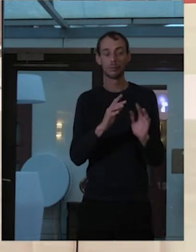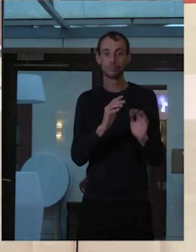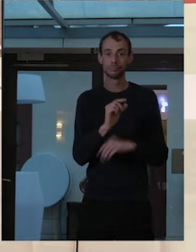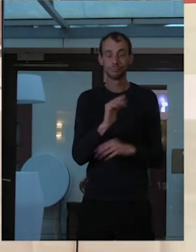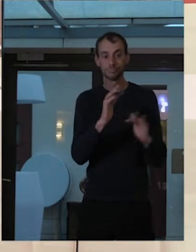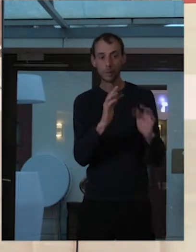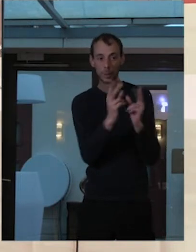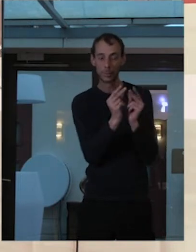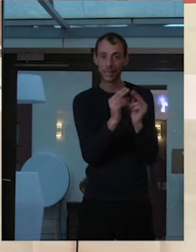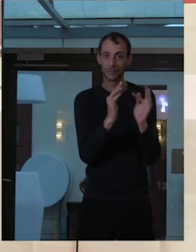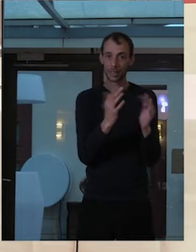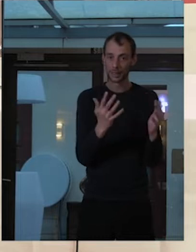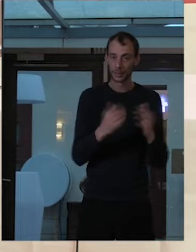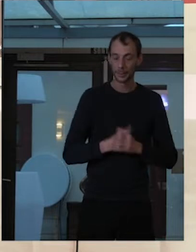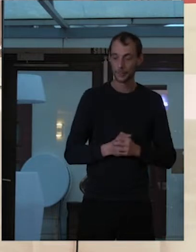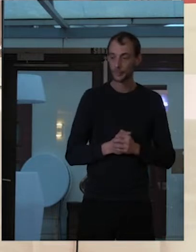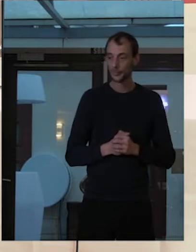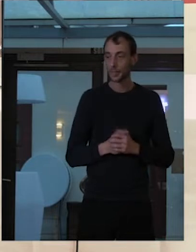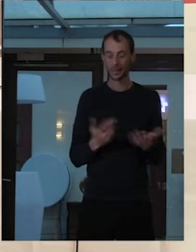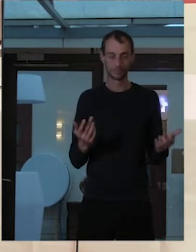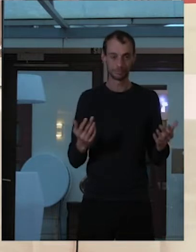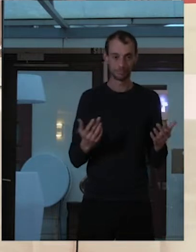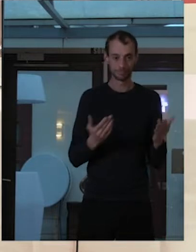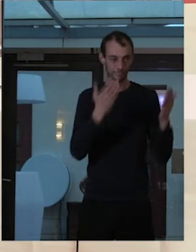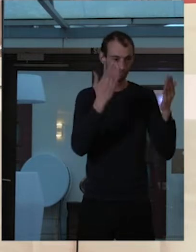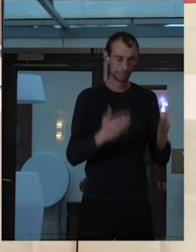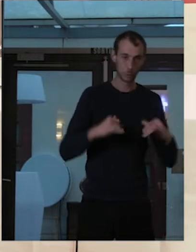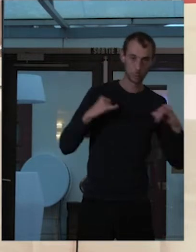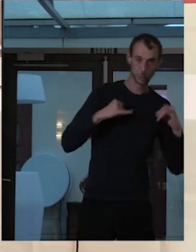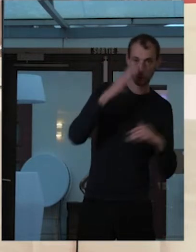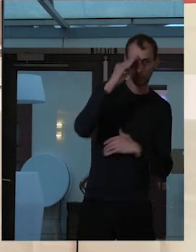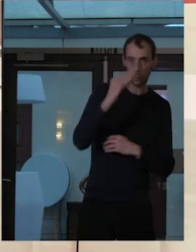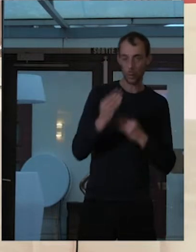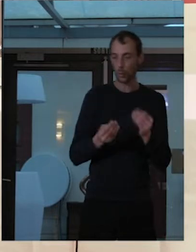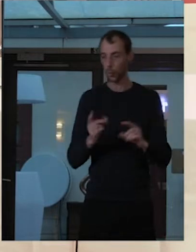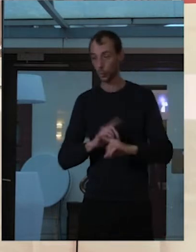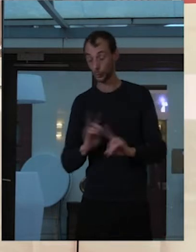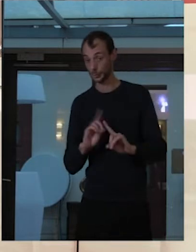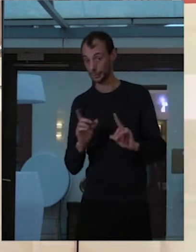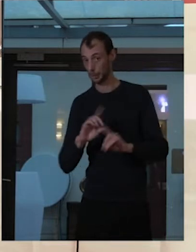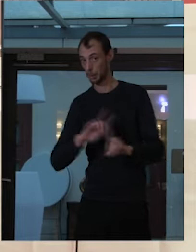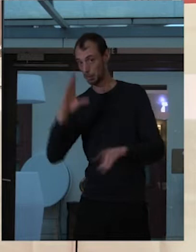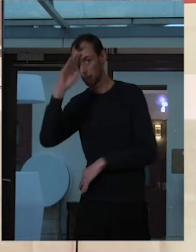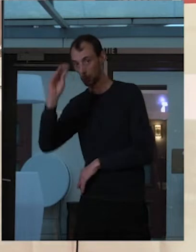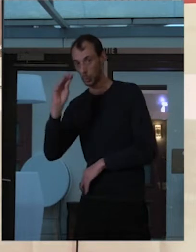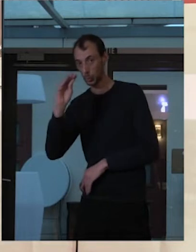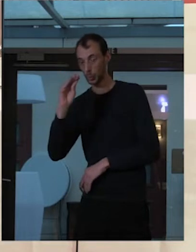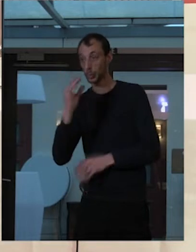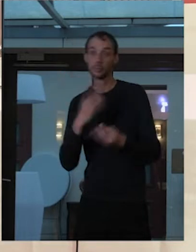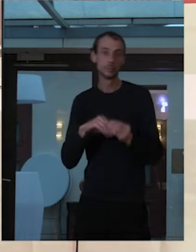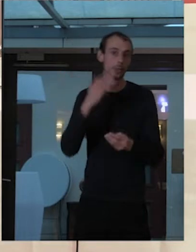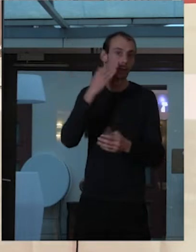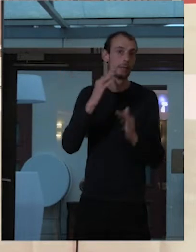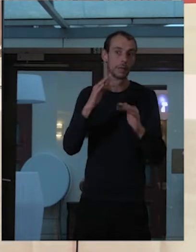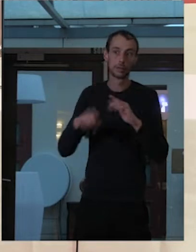la différence entre... quand on est joueuse professionnelle ou non, surtout au niveau du foot. Alors là, il y a de grosses différences avec, avec